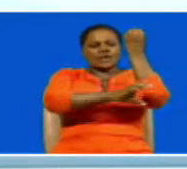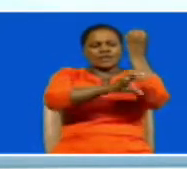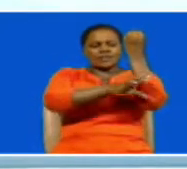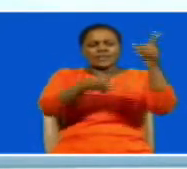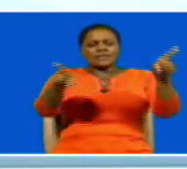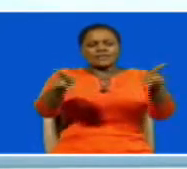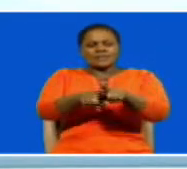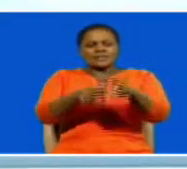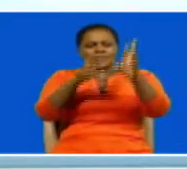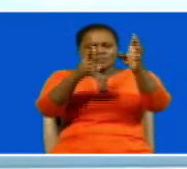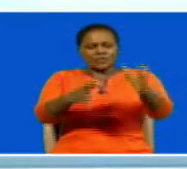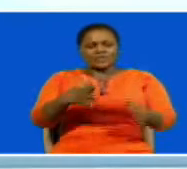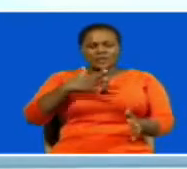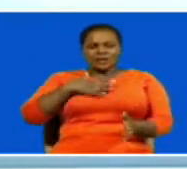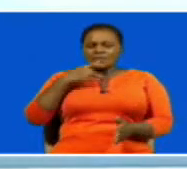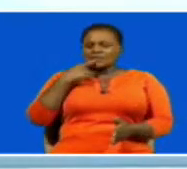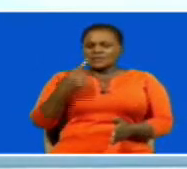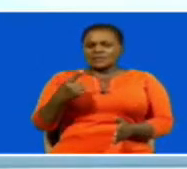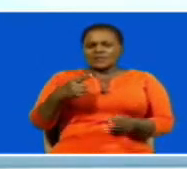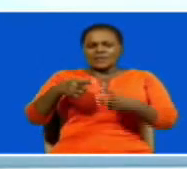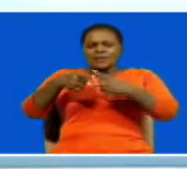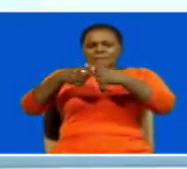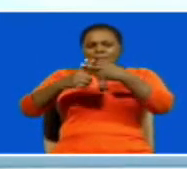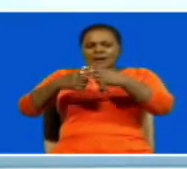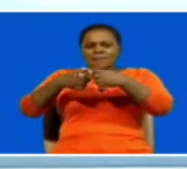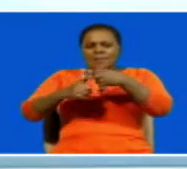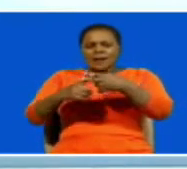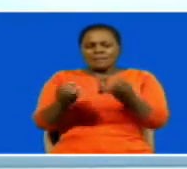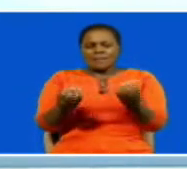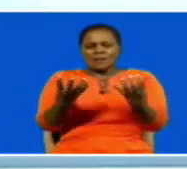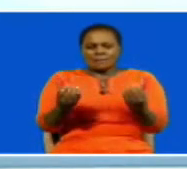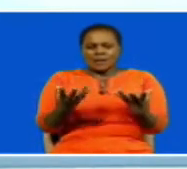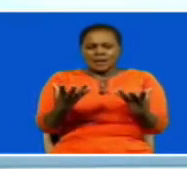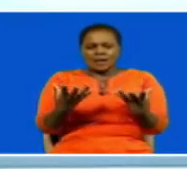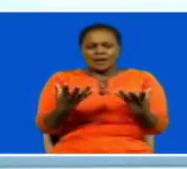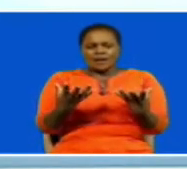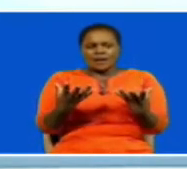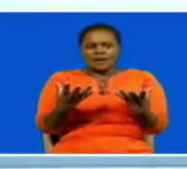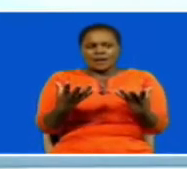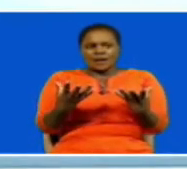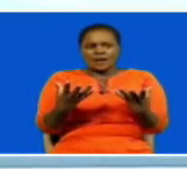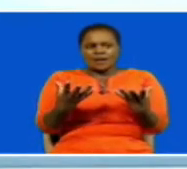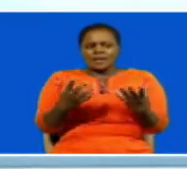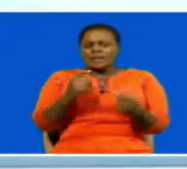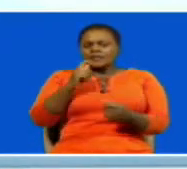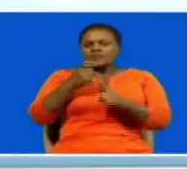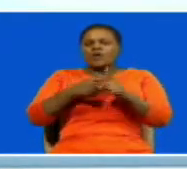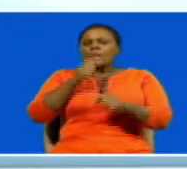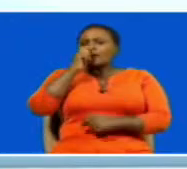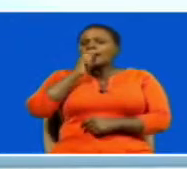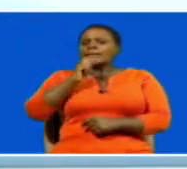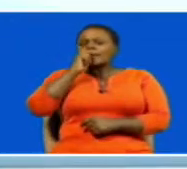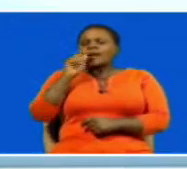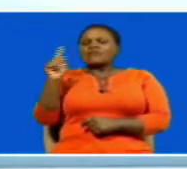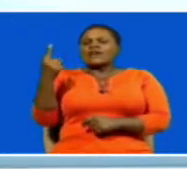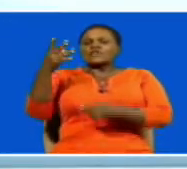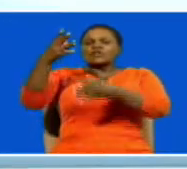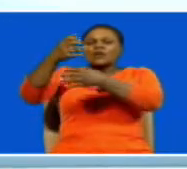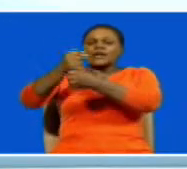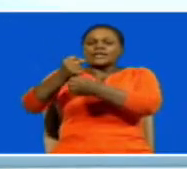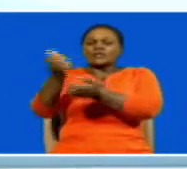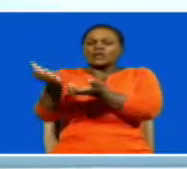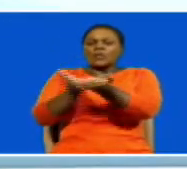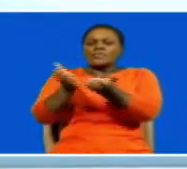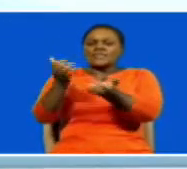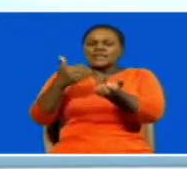kama anavyoripoti Tobias Chanji, kiwanda cha gesi cha Taifa Gas kilicho na usuli Tanzania ndio cha kwanza kuwekeza